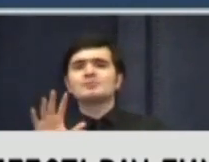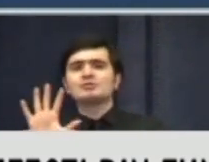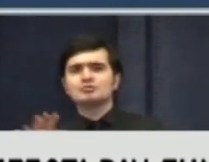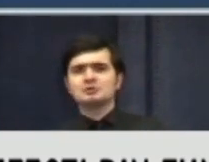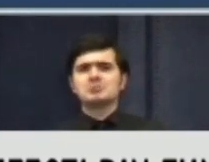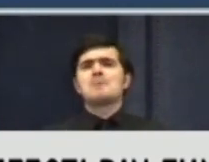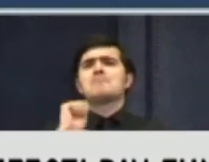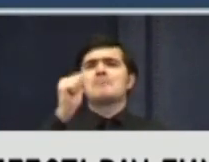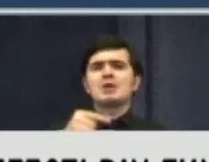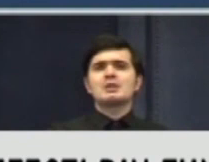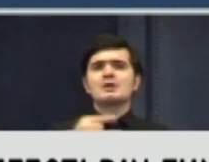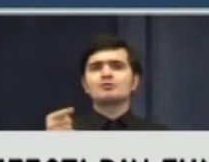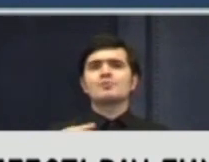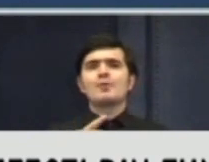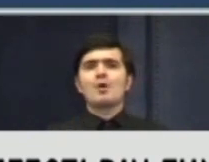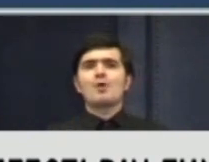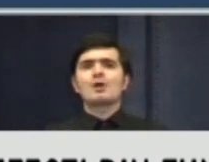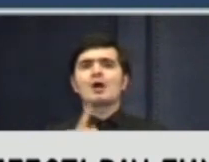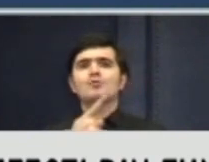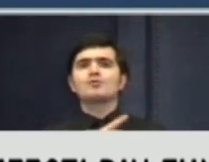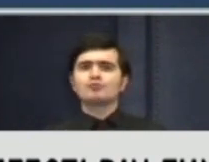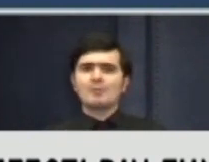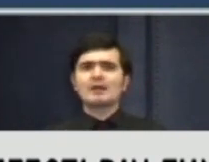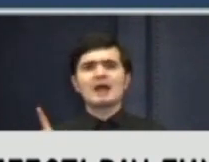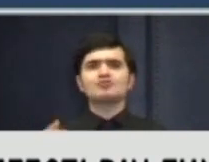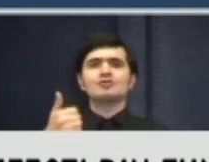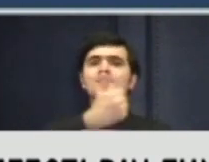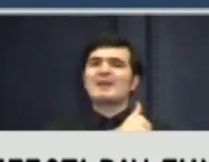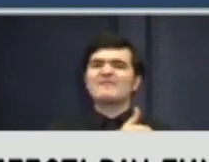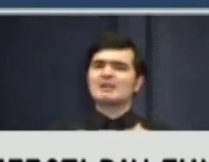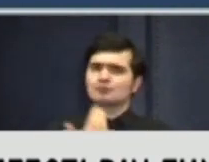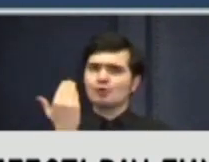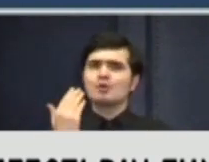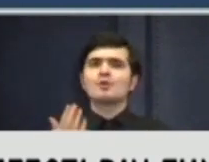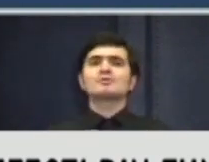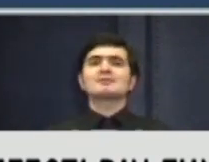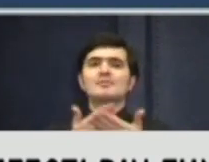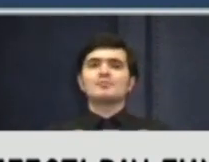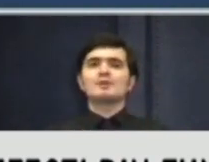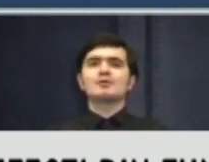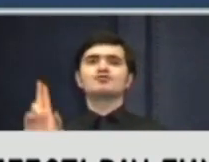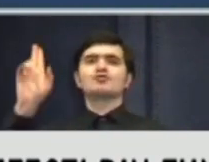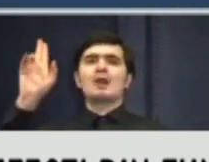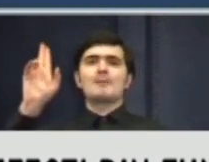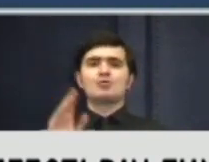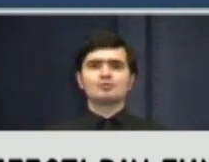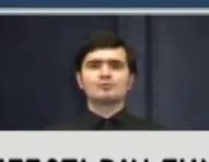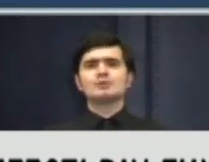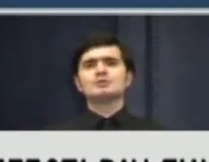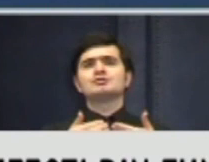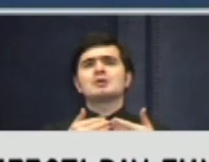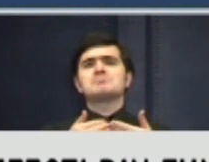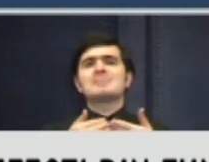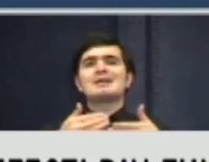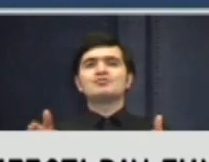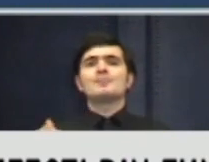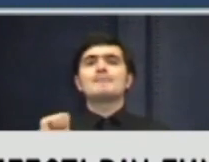după ora 1:30, vor depune jurământul aceștia și începând de mâine seară